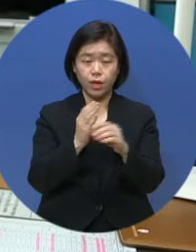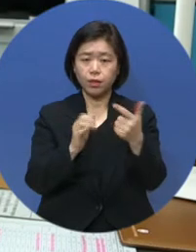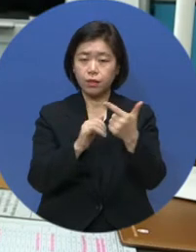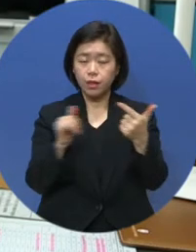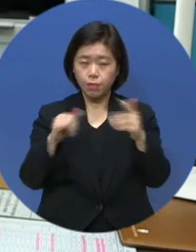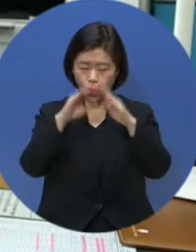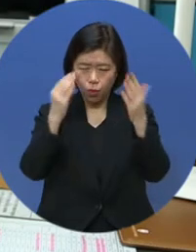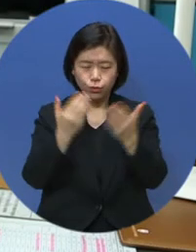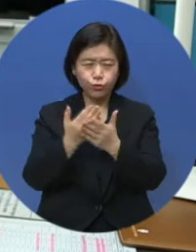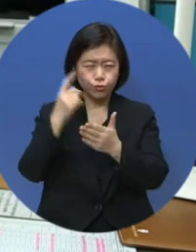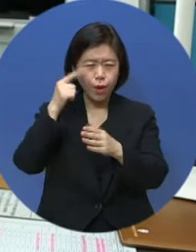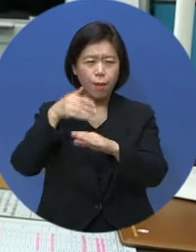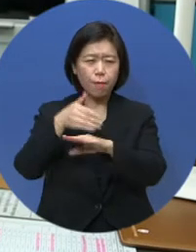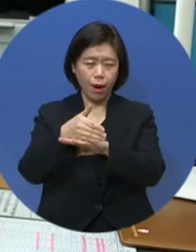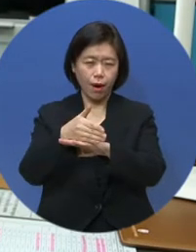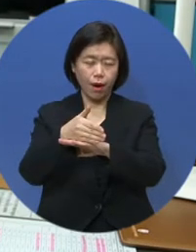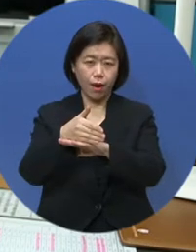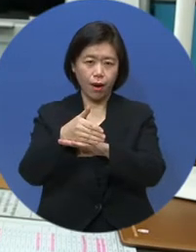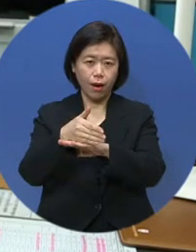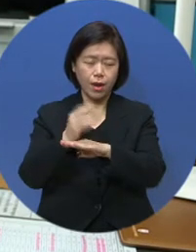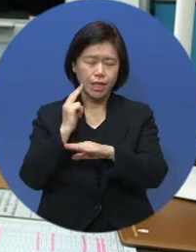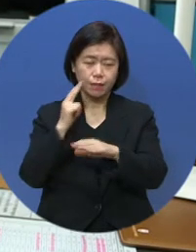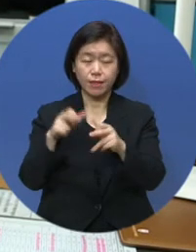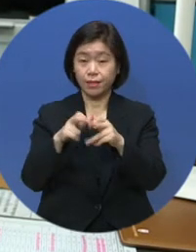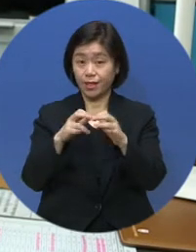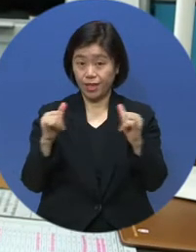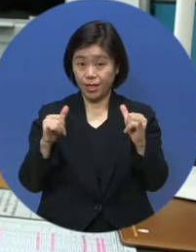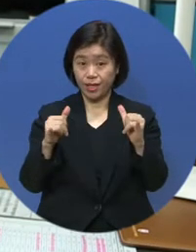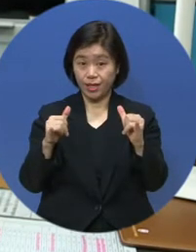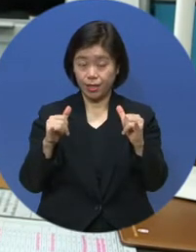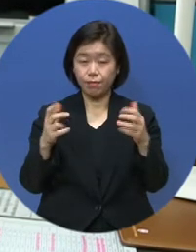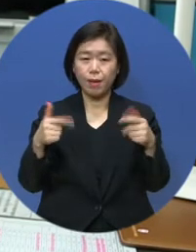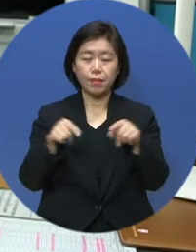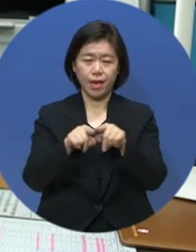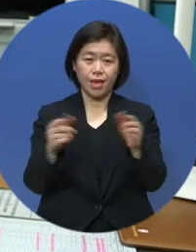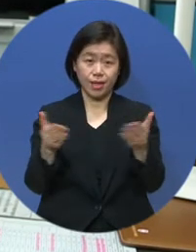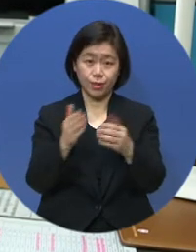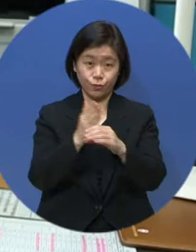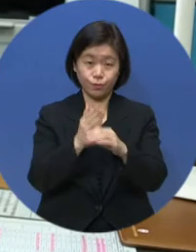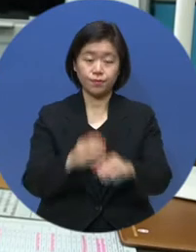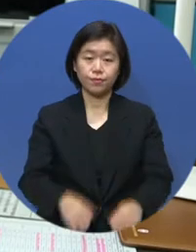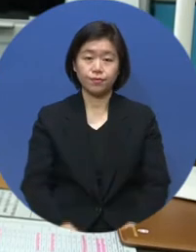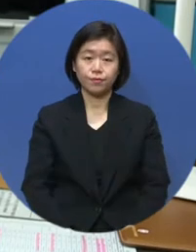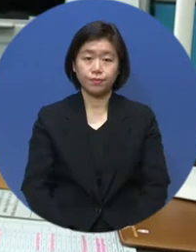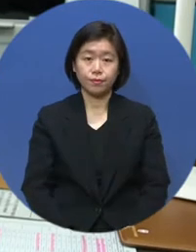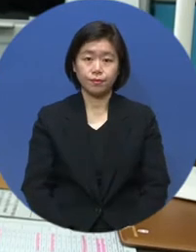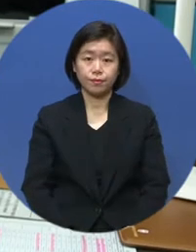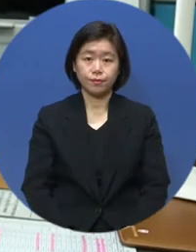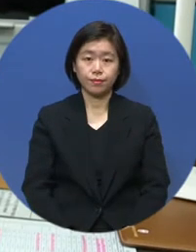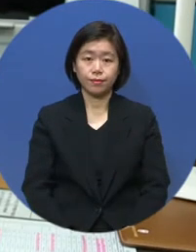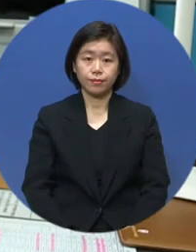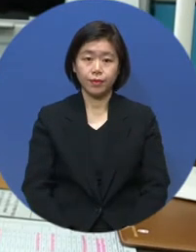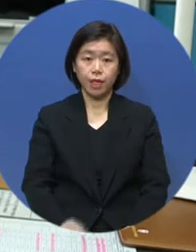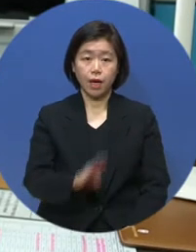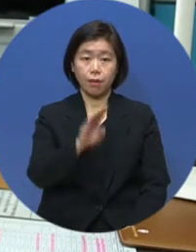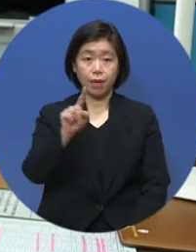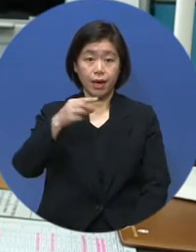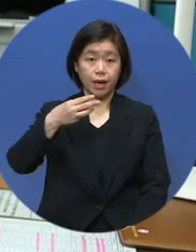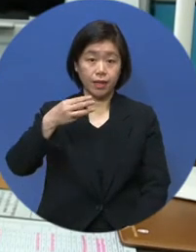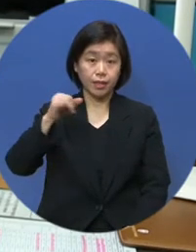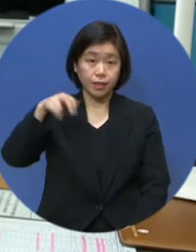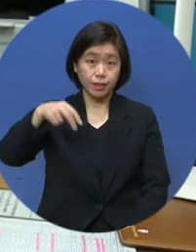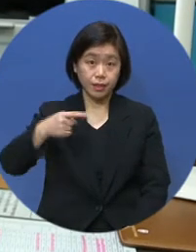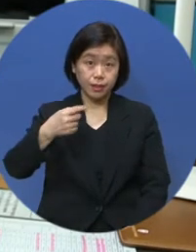다 발달장애인, 중증장애인들이 되겠습니다. 물론 카페에서 일을 했기 때문에 바리스타 자격증은